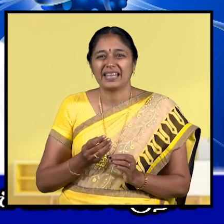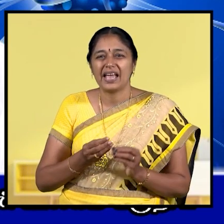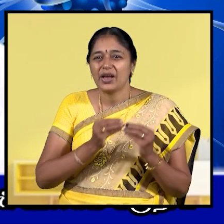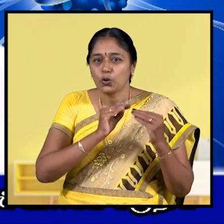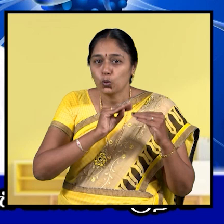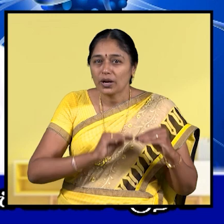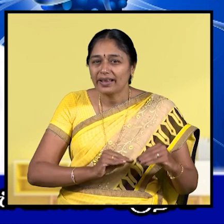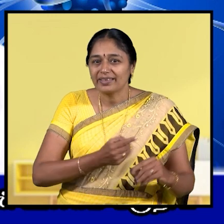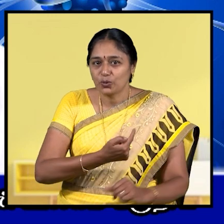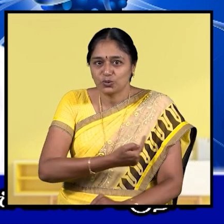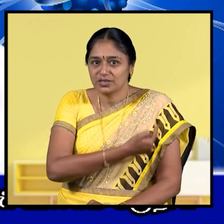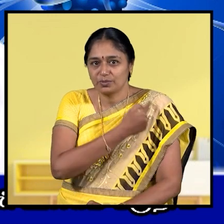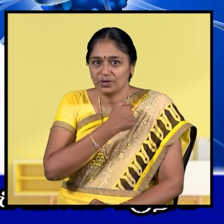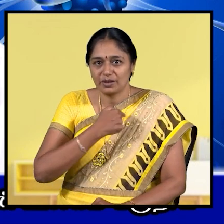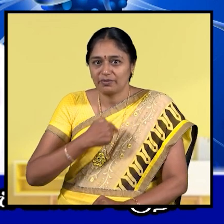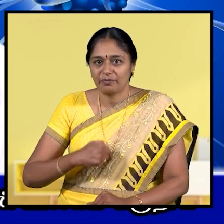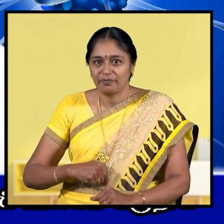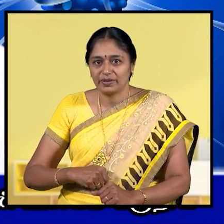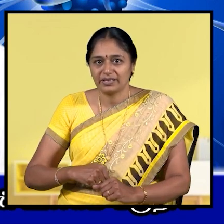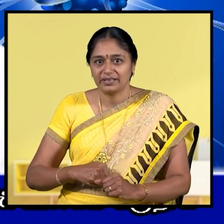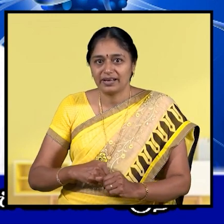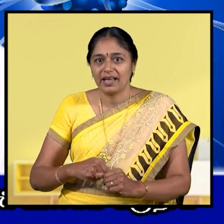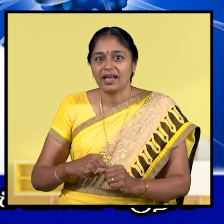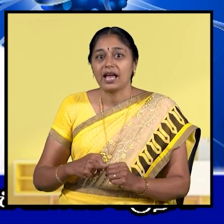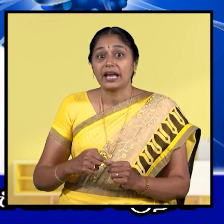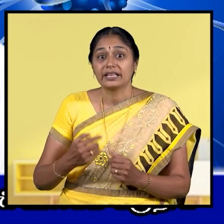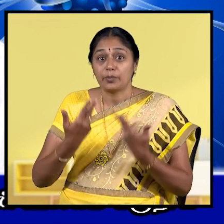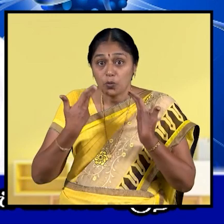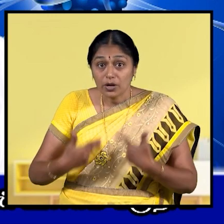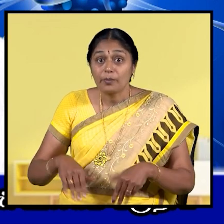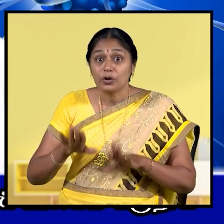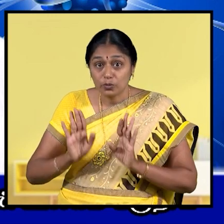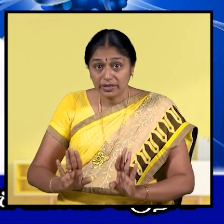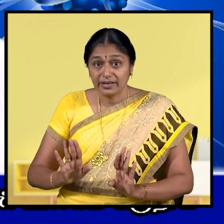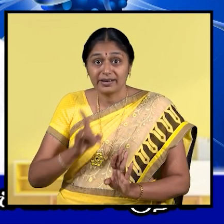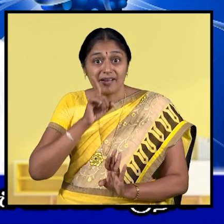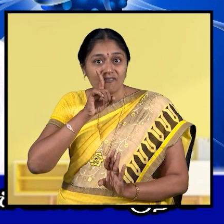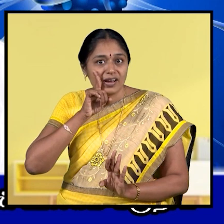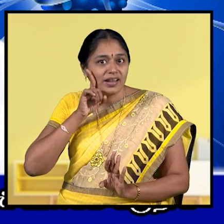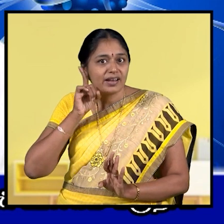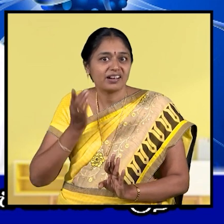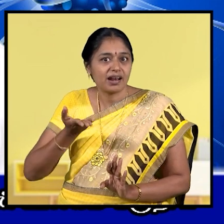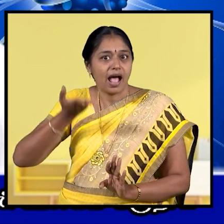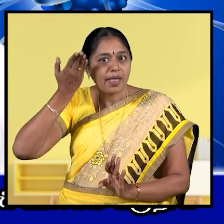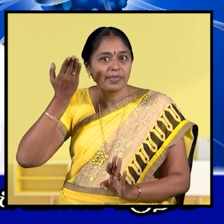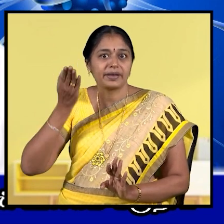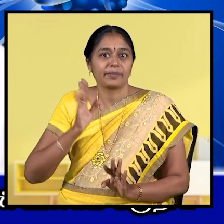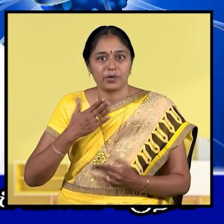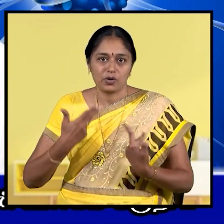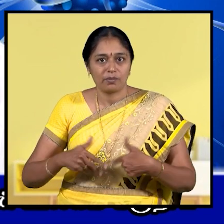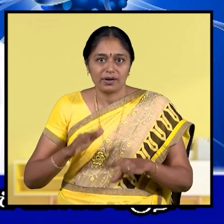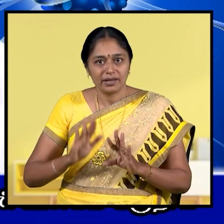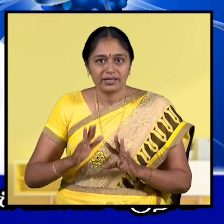குறைந்த ஆன்டிஜன் ஊசி மூலம் ஏற்றப்பட்டது இருக்கீங்களா, அது நோய் தடை காப்பு மண்டலத்தினுடைய எதிர்ப்புத்தன்மை வெள்ளையணுக்கள் உற்பத்தியை